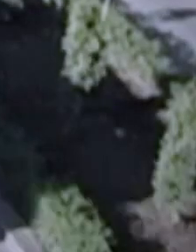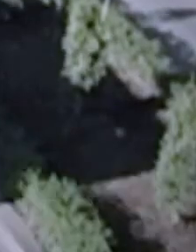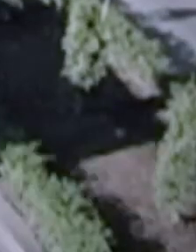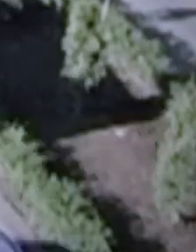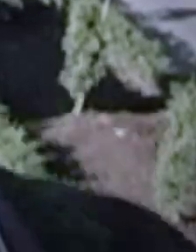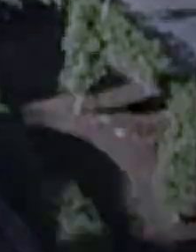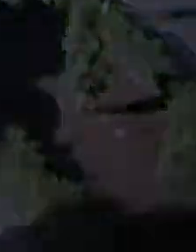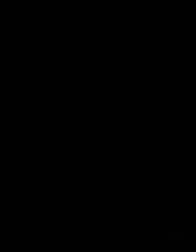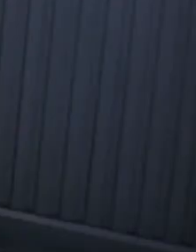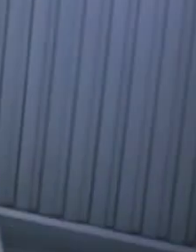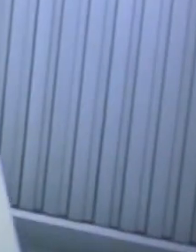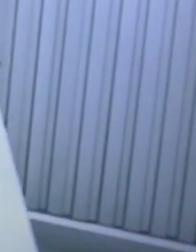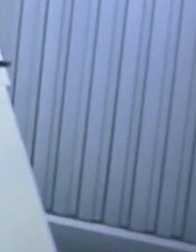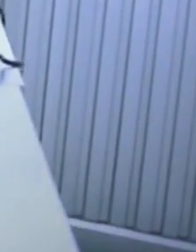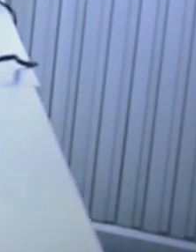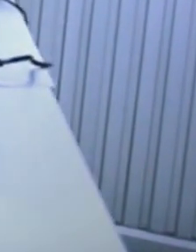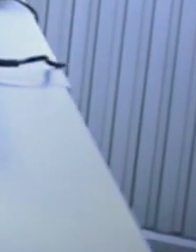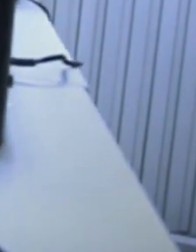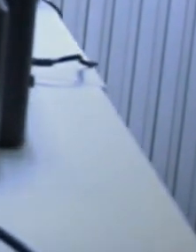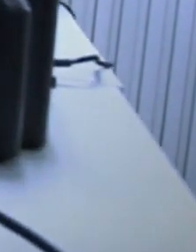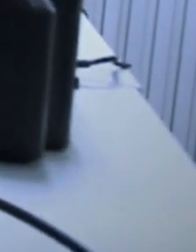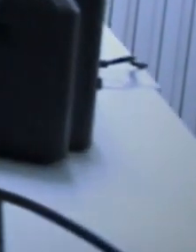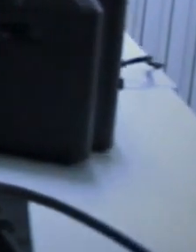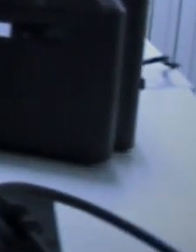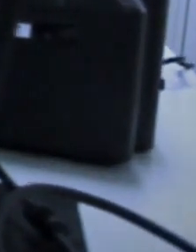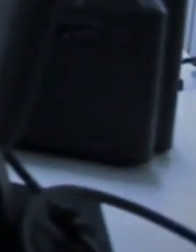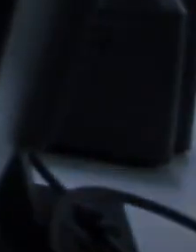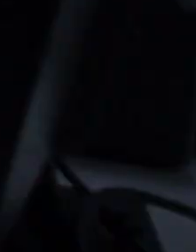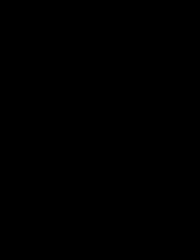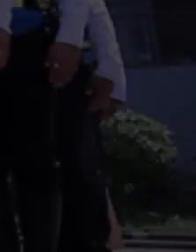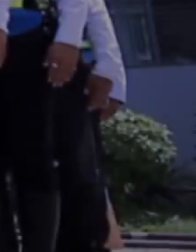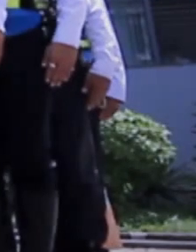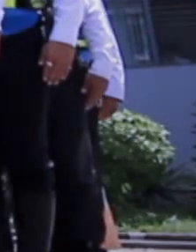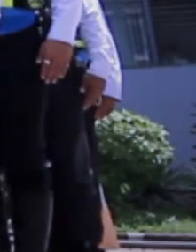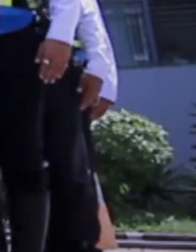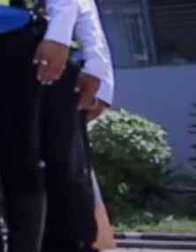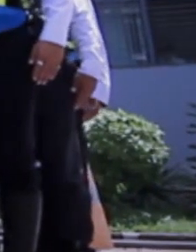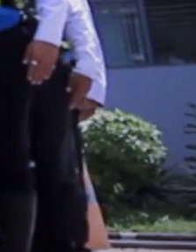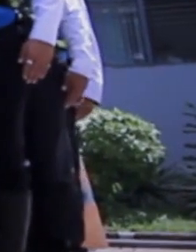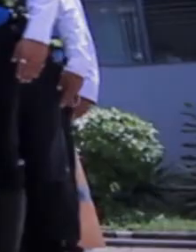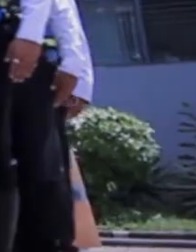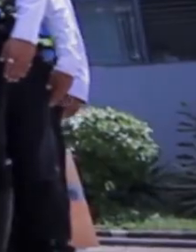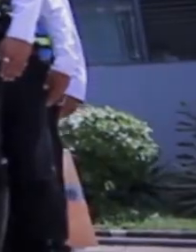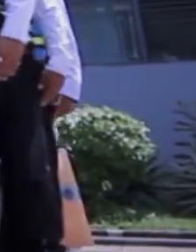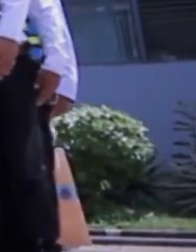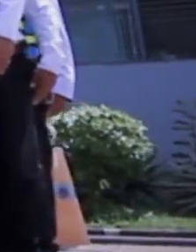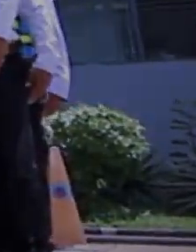ลเรามุ่งมั่นพัฒนาการให้บริการเพื่อประชาช